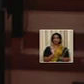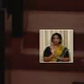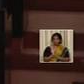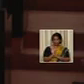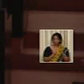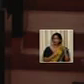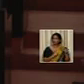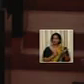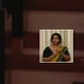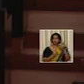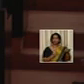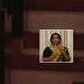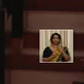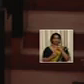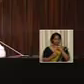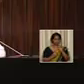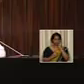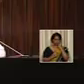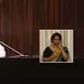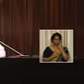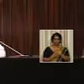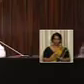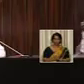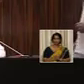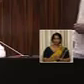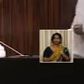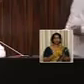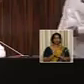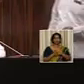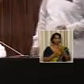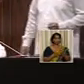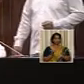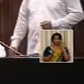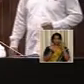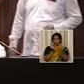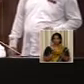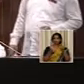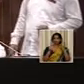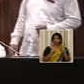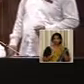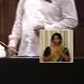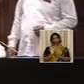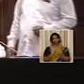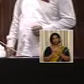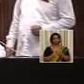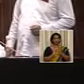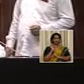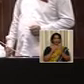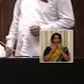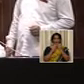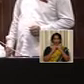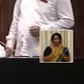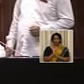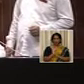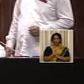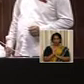අධීක්ෂණ කාර්ක සභාවට යොමු කළ යුතුයි මම යෝජනා කරමි. කාර්ක සභා වාර්තා පිළිගැන්වීම ක්‍රීඩා යවන කටයුතු පිළිබඳ අමාත්‍යාංශ උපදේශක කාර්ක